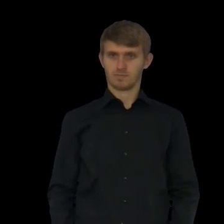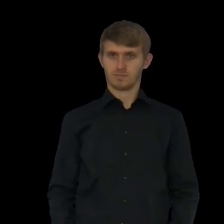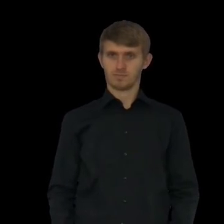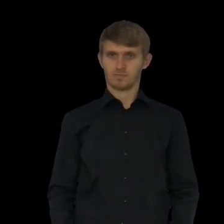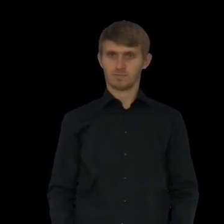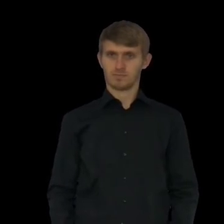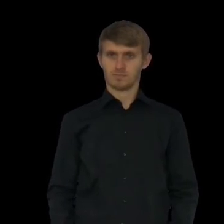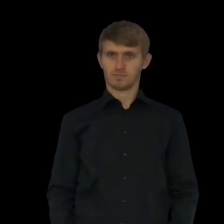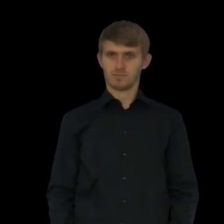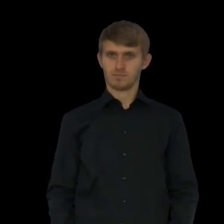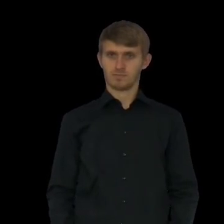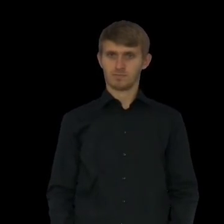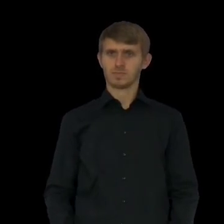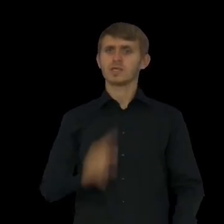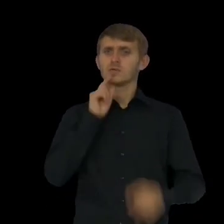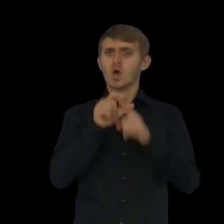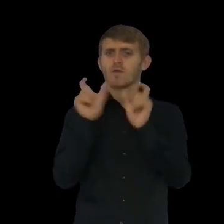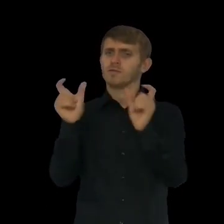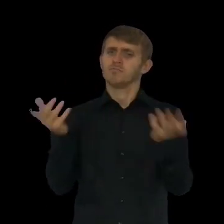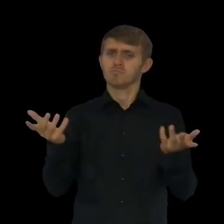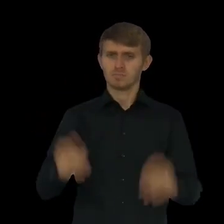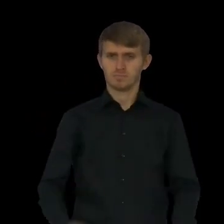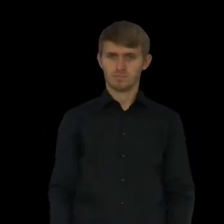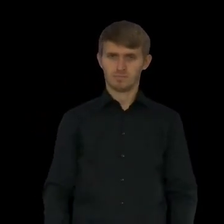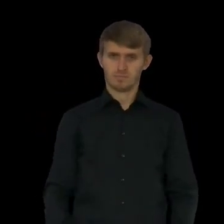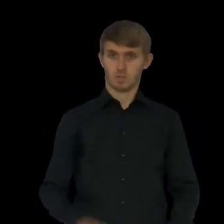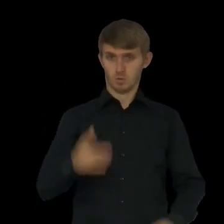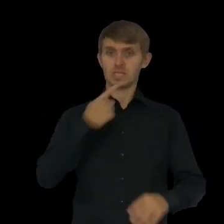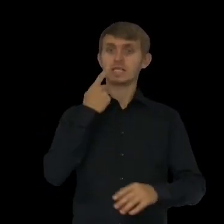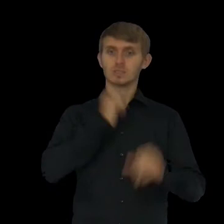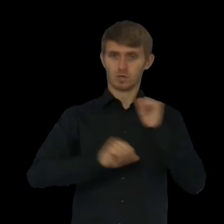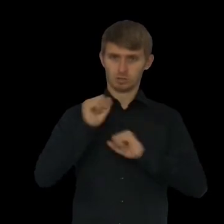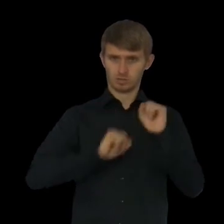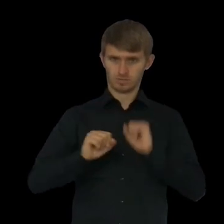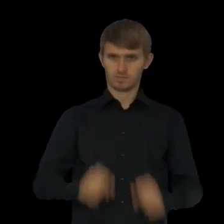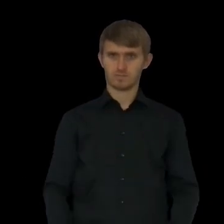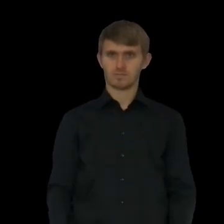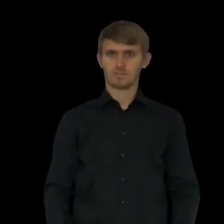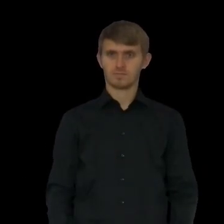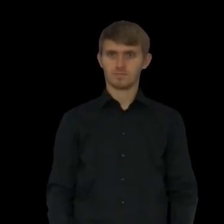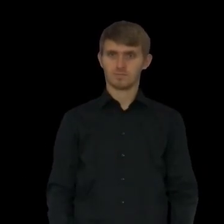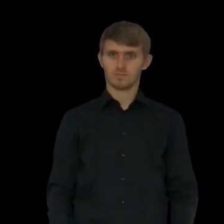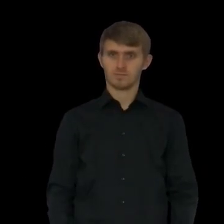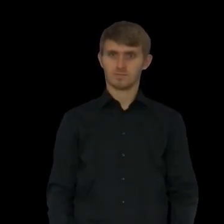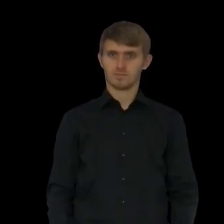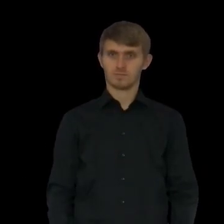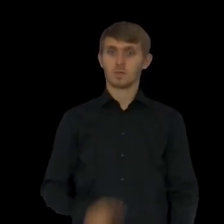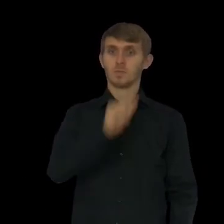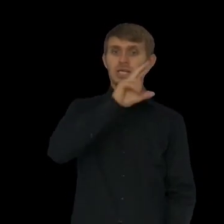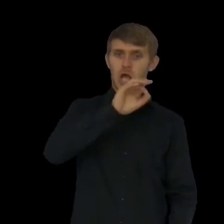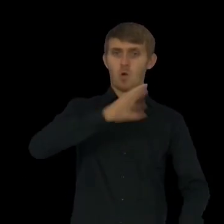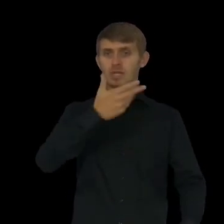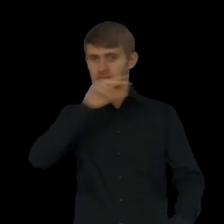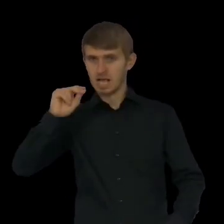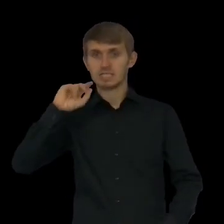cent co oznaczają te słowa otóż pochodzą one z łaciny proszę oznacza na a centrum